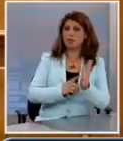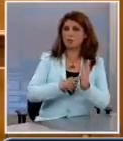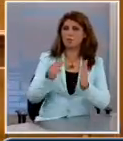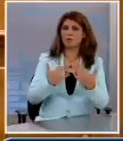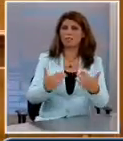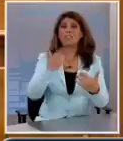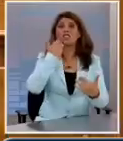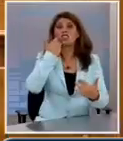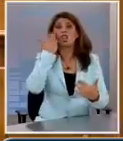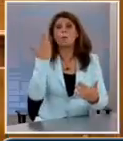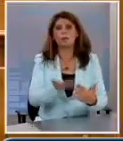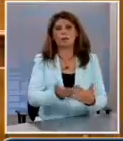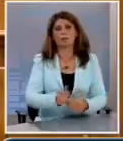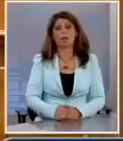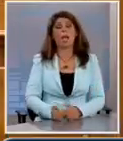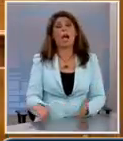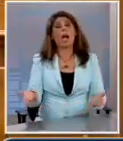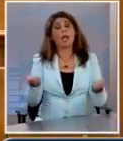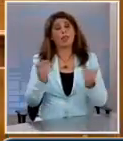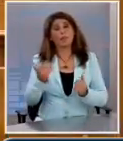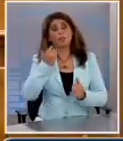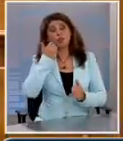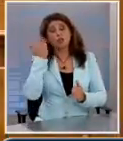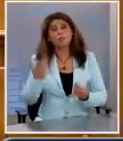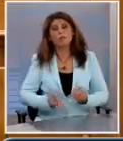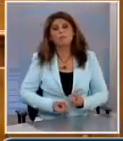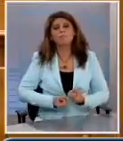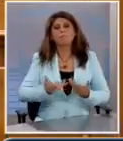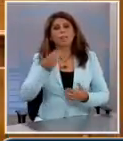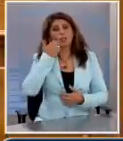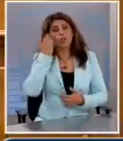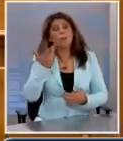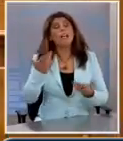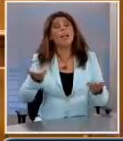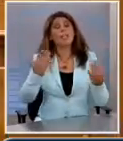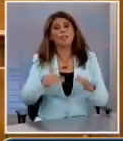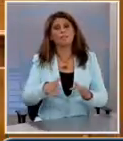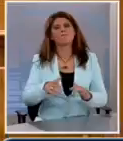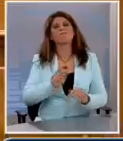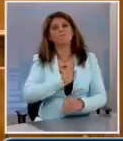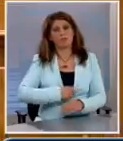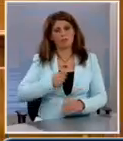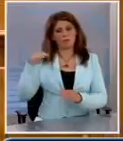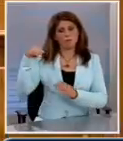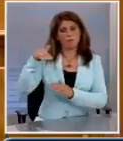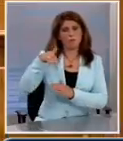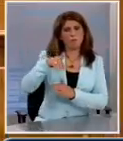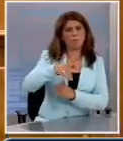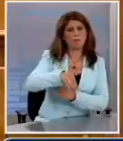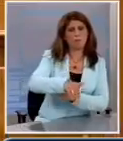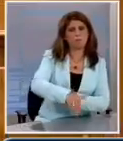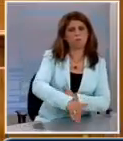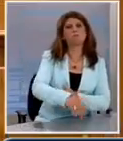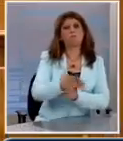είναι η ντροπή. Και όταν δεν υπάρχει το αίσθημα της ντροπής, τότε δυστυχώς η παρακμή καλπάζει.